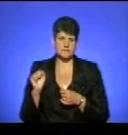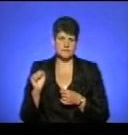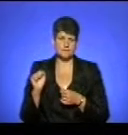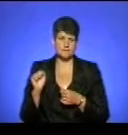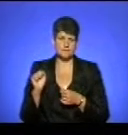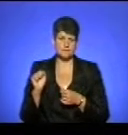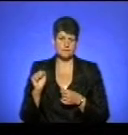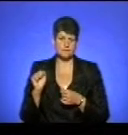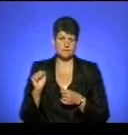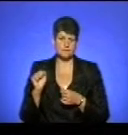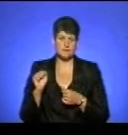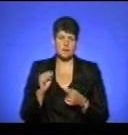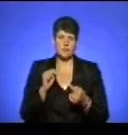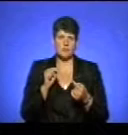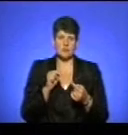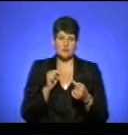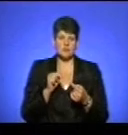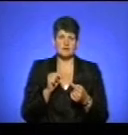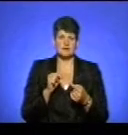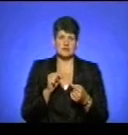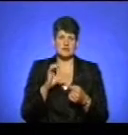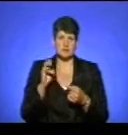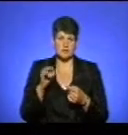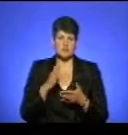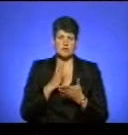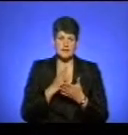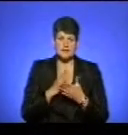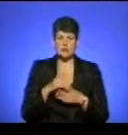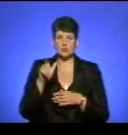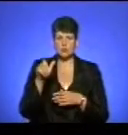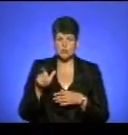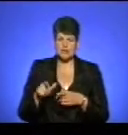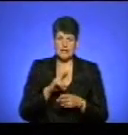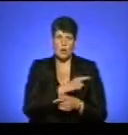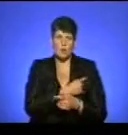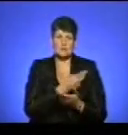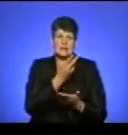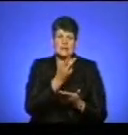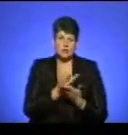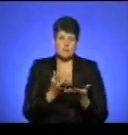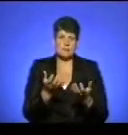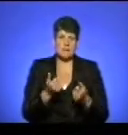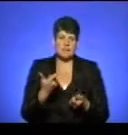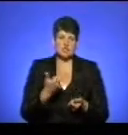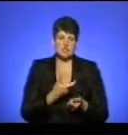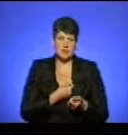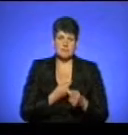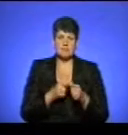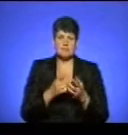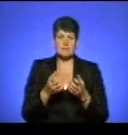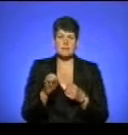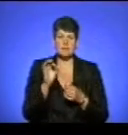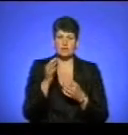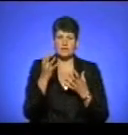проти антирабічної гамоглобулін є, людина госпіталізована і приймає щеплення. Щеплення приймається на нульовий день,